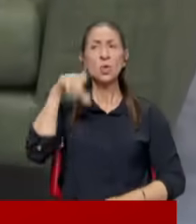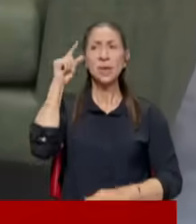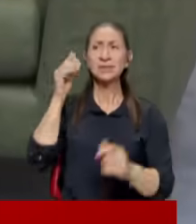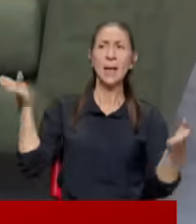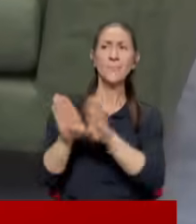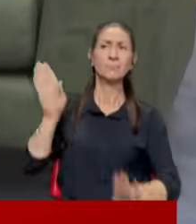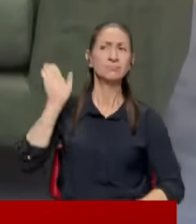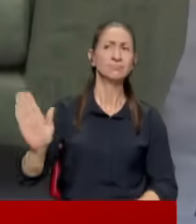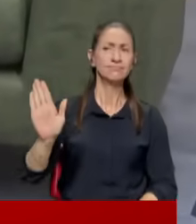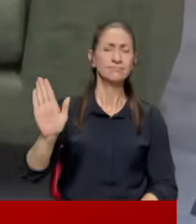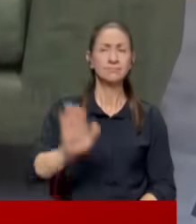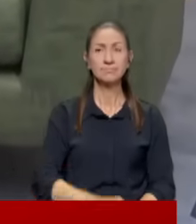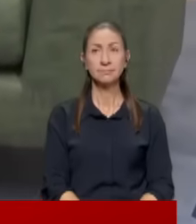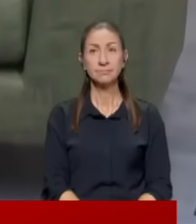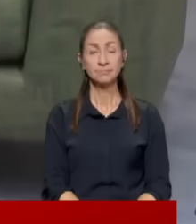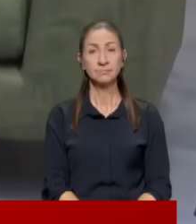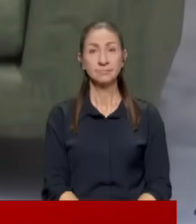kapıları kapatmıştı.